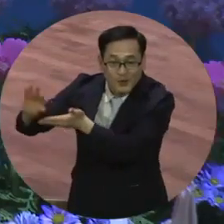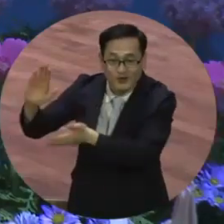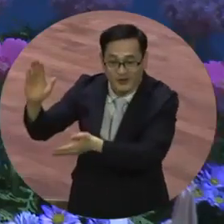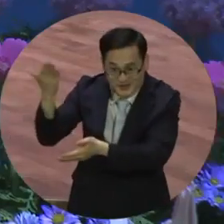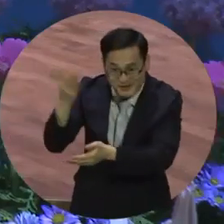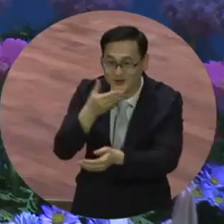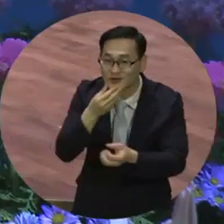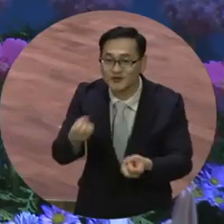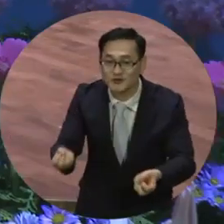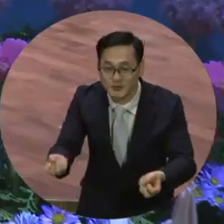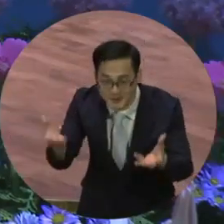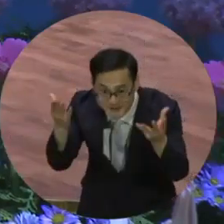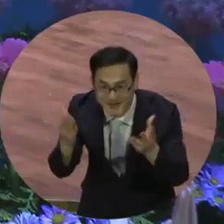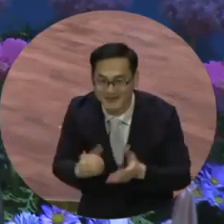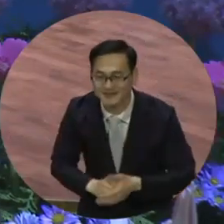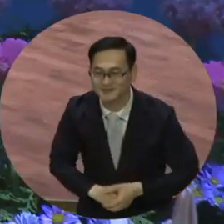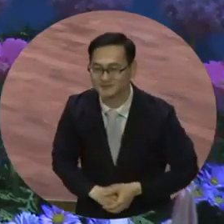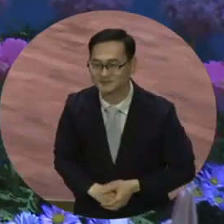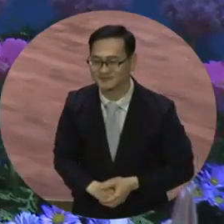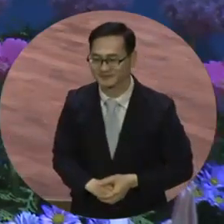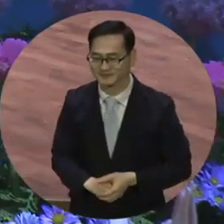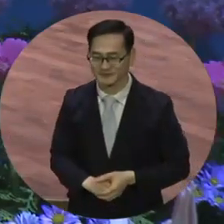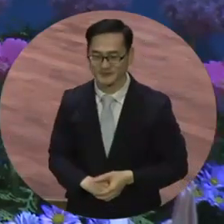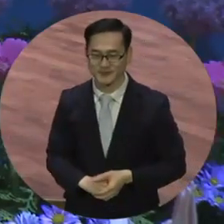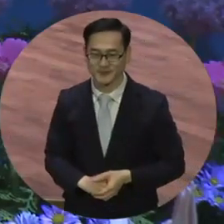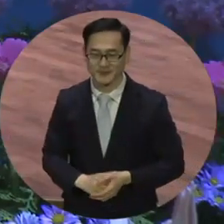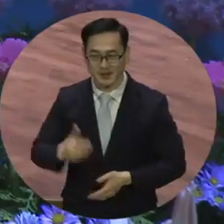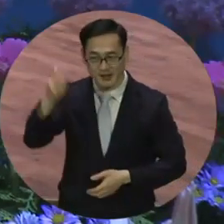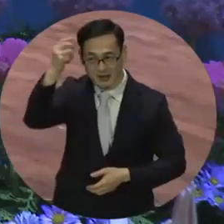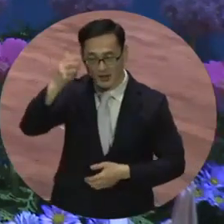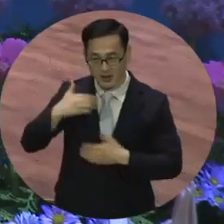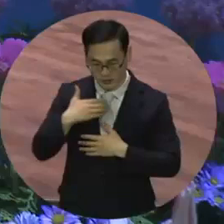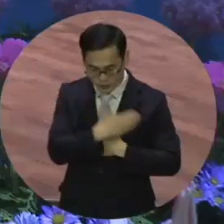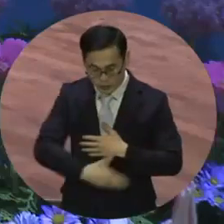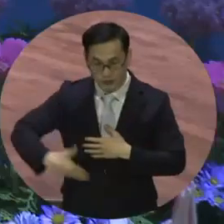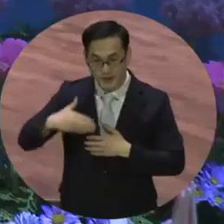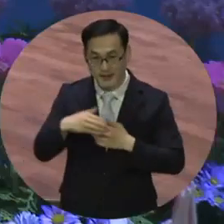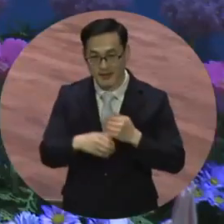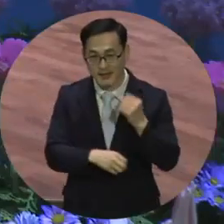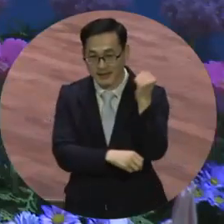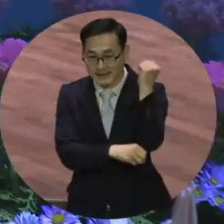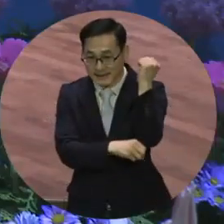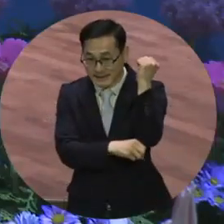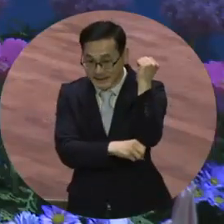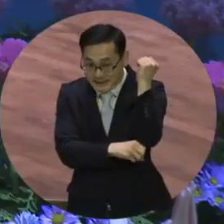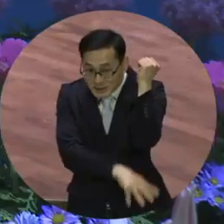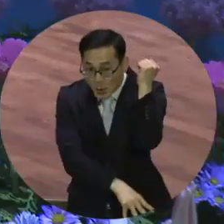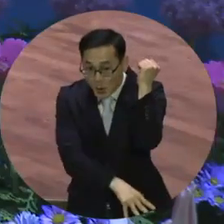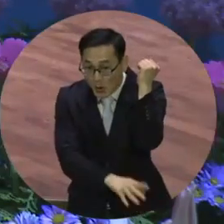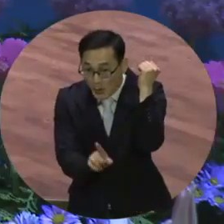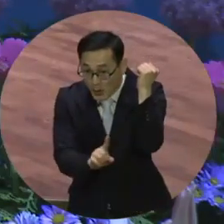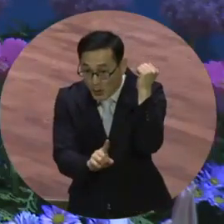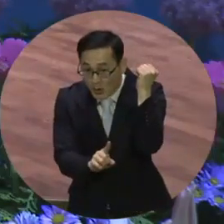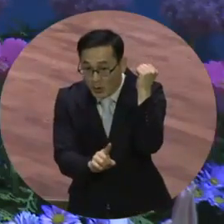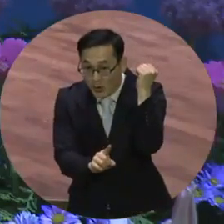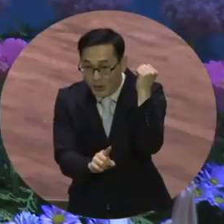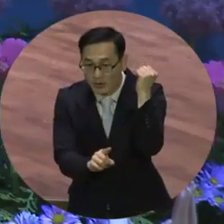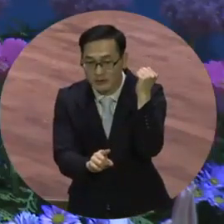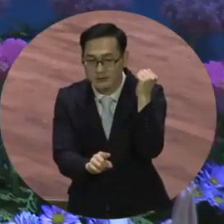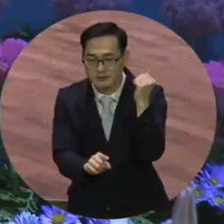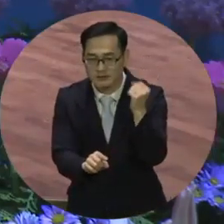축복합니다. 우리의 영육관의 기초이자 전부인 성경, 영육관의